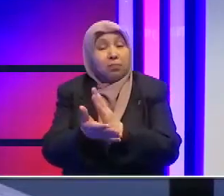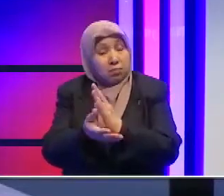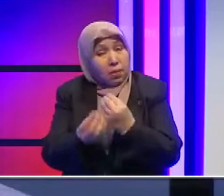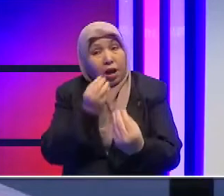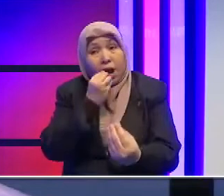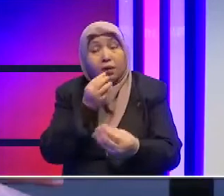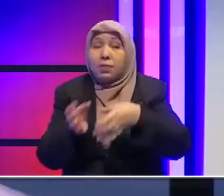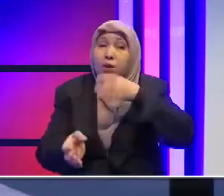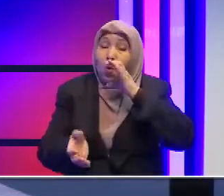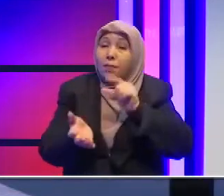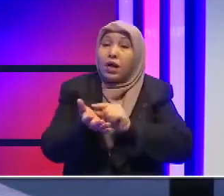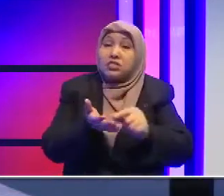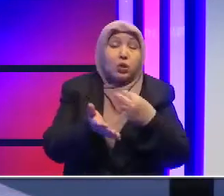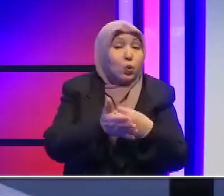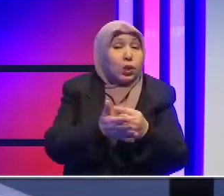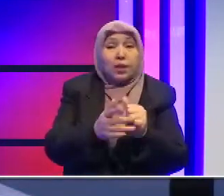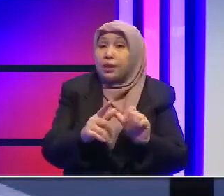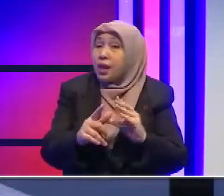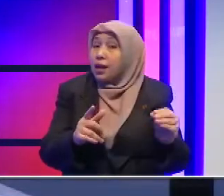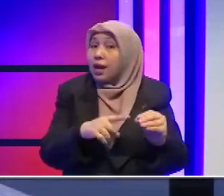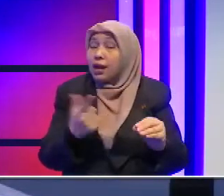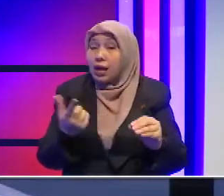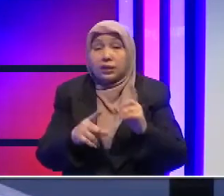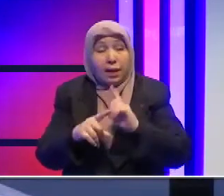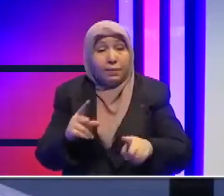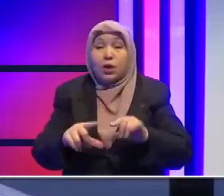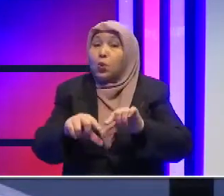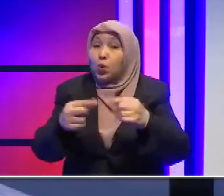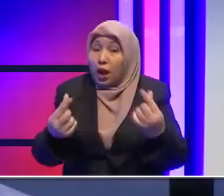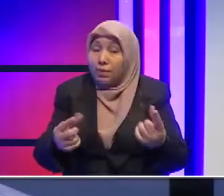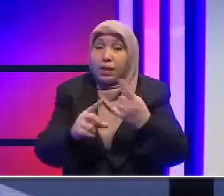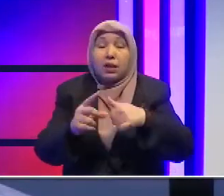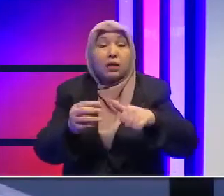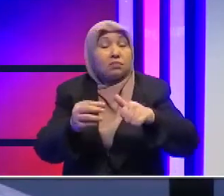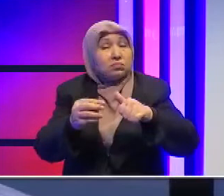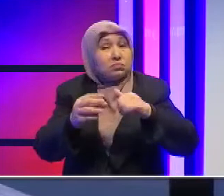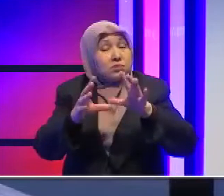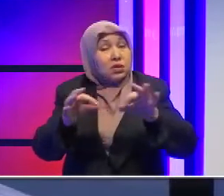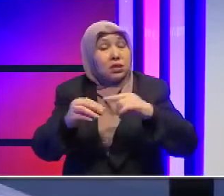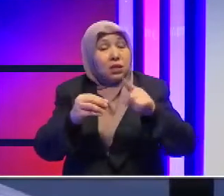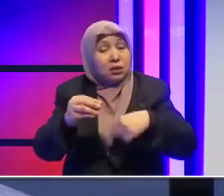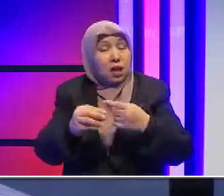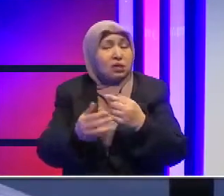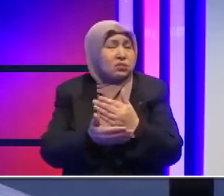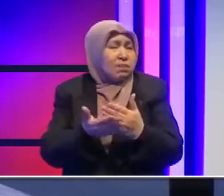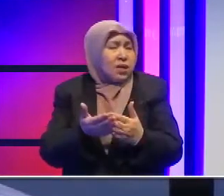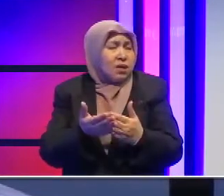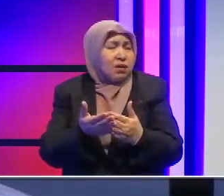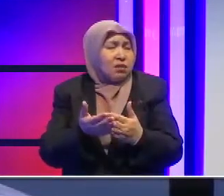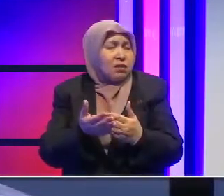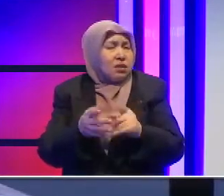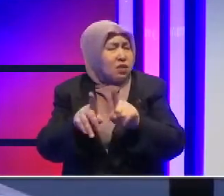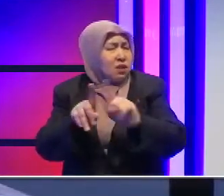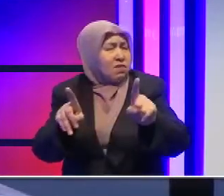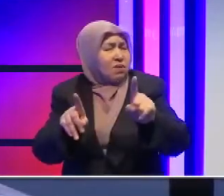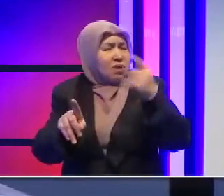Makan, minum, gaji, duit dan sebagainya. Tetapi Al-Quran bila mana membicarakan sesuatu, ia akan membawakan satu perspektif yang